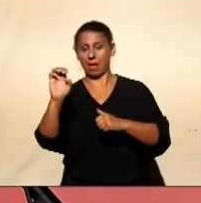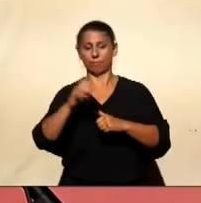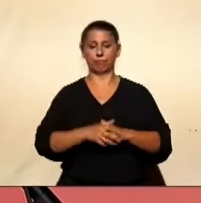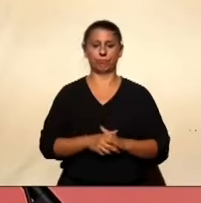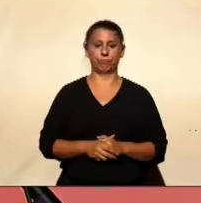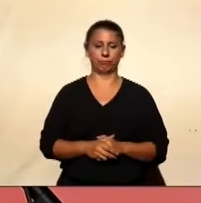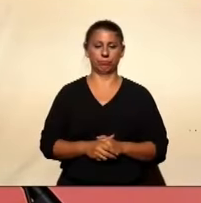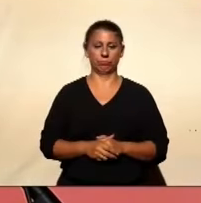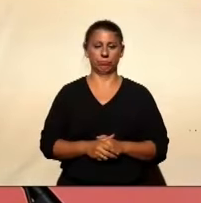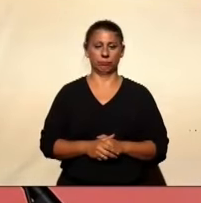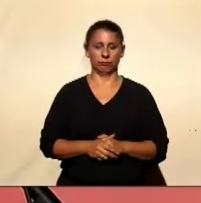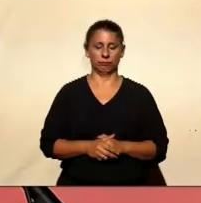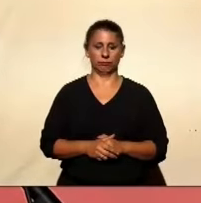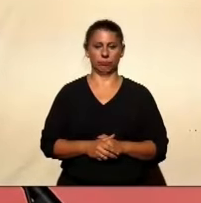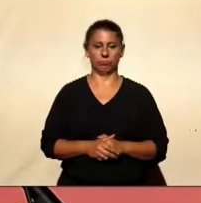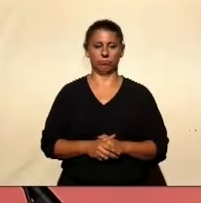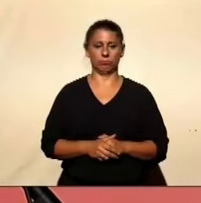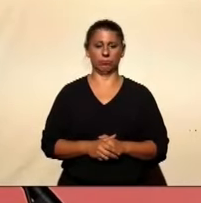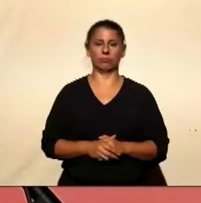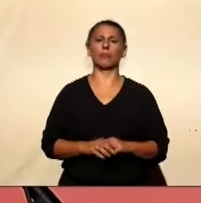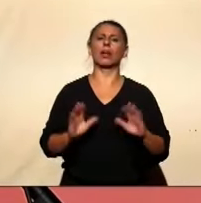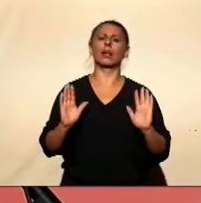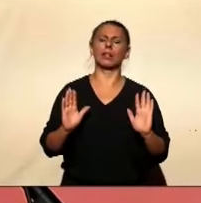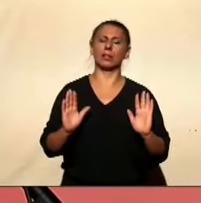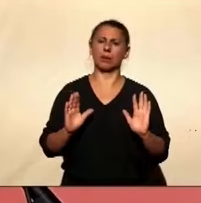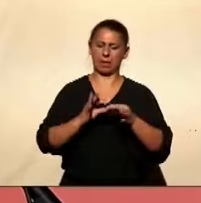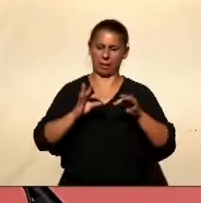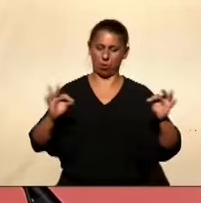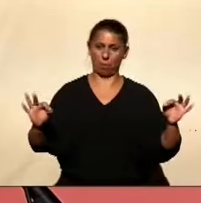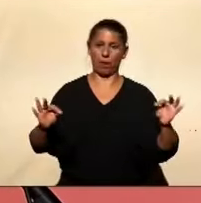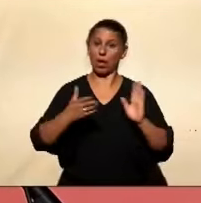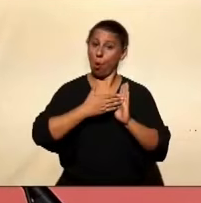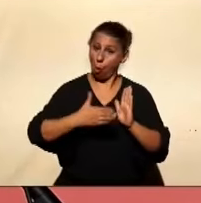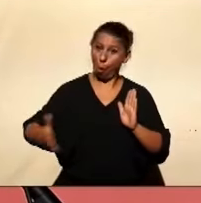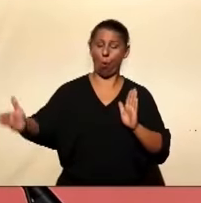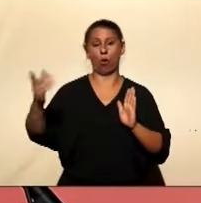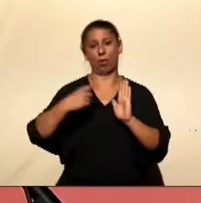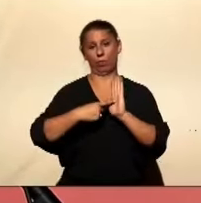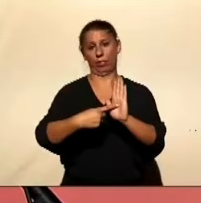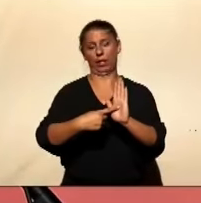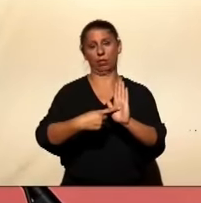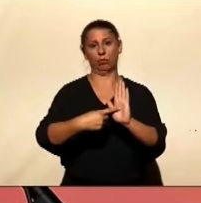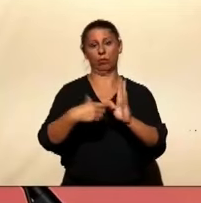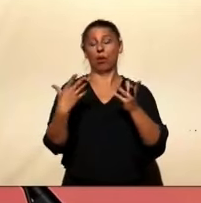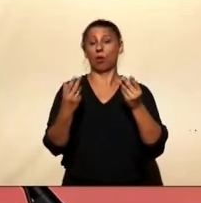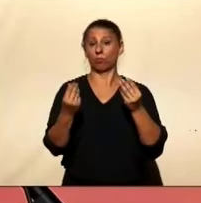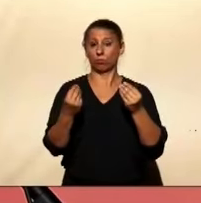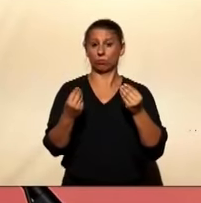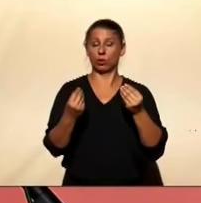μεταφοράς. Και για να μην σταθούμε αναλυτικά σε όλα αυτά που δείχνουν πόσο